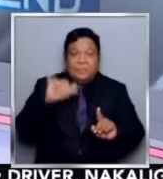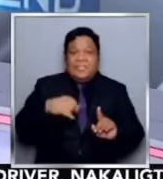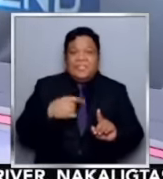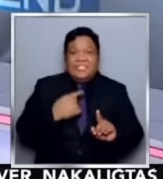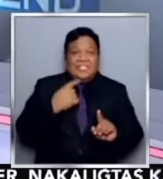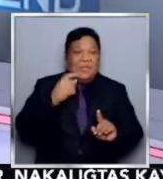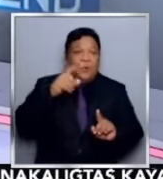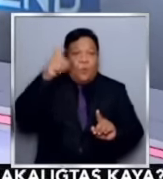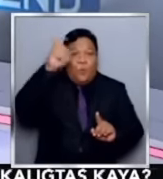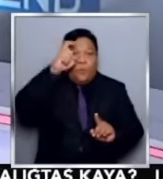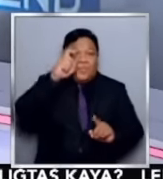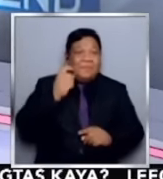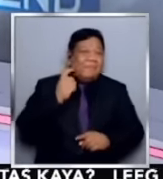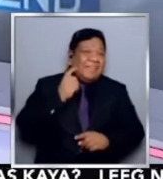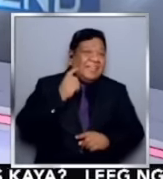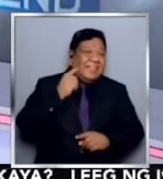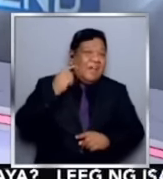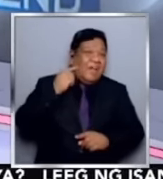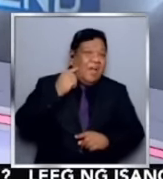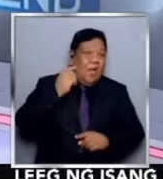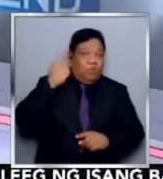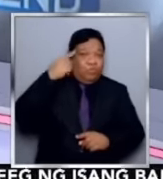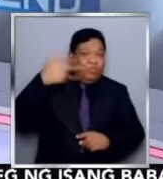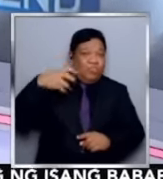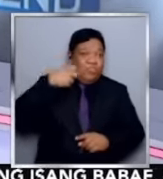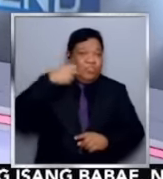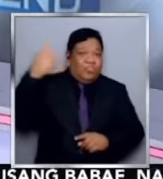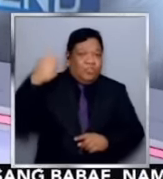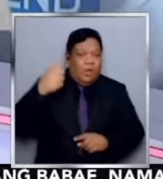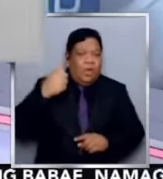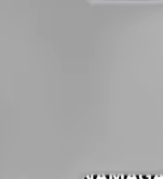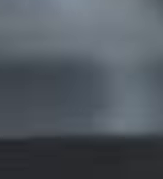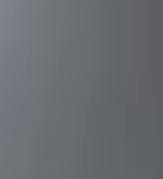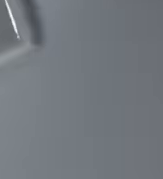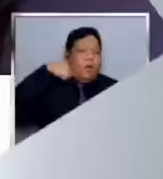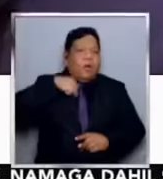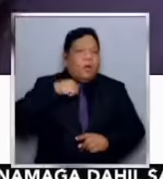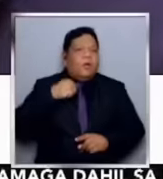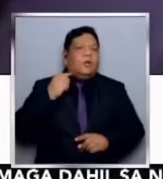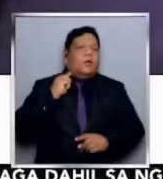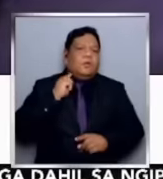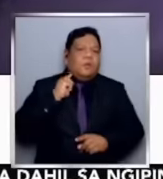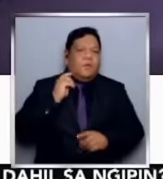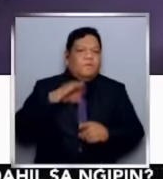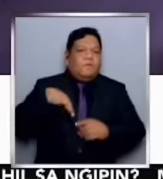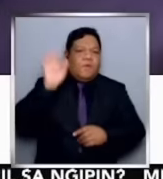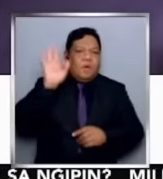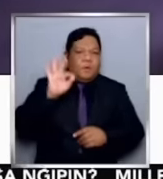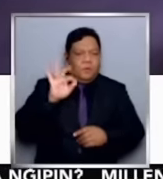na akala niya ay natanggal na. Nakatutok si Jamie Santos.